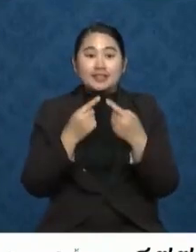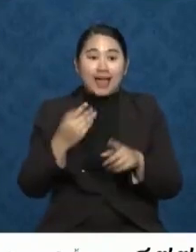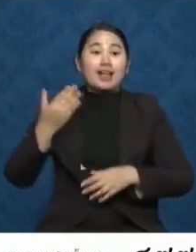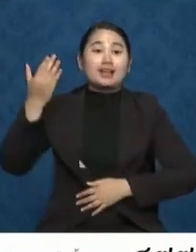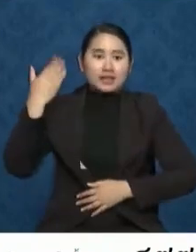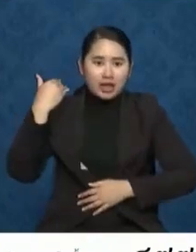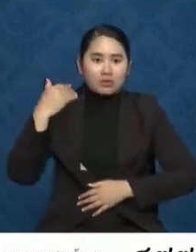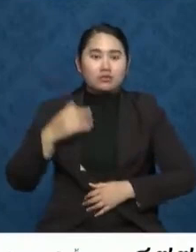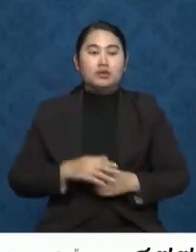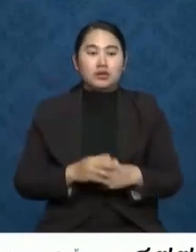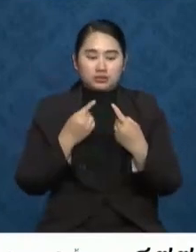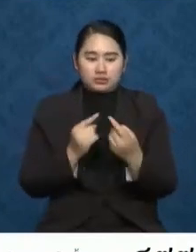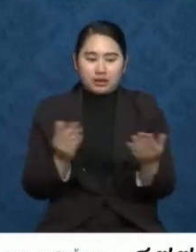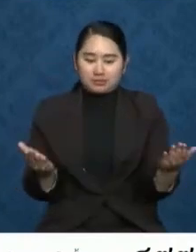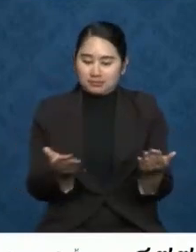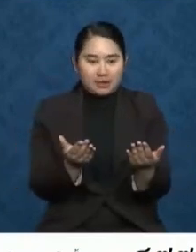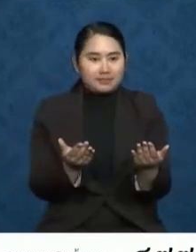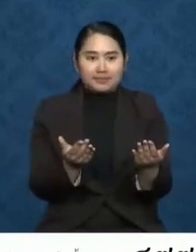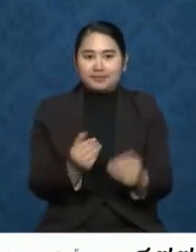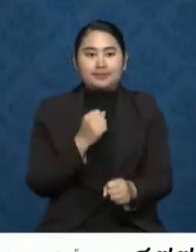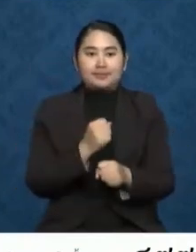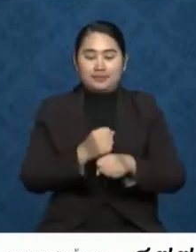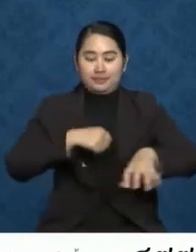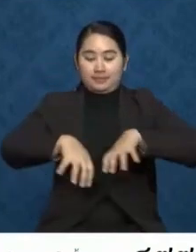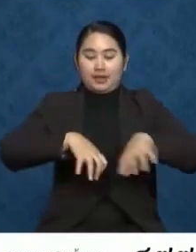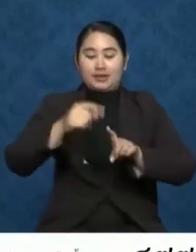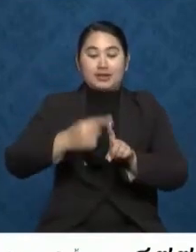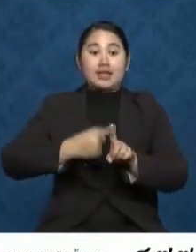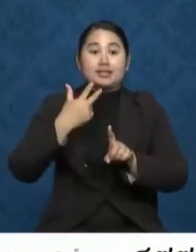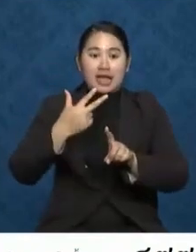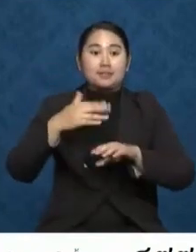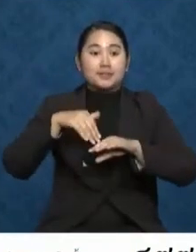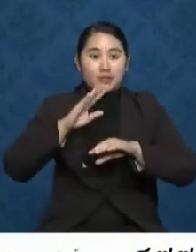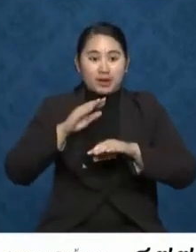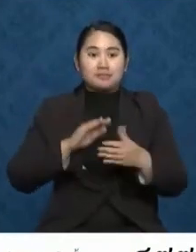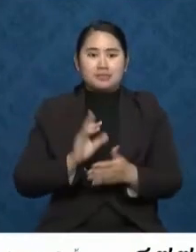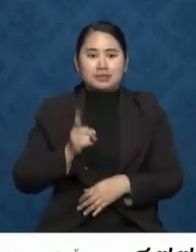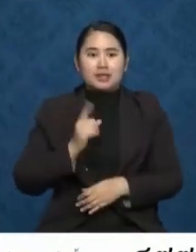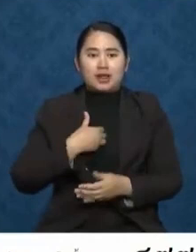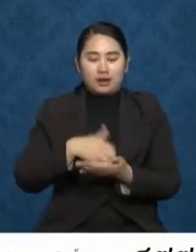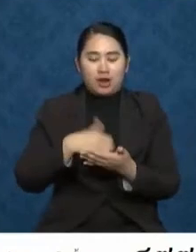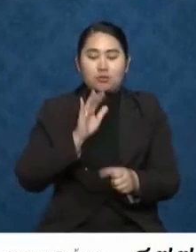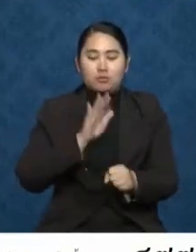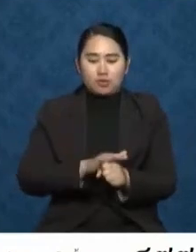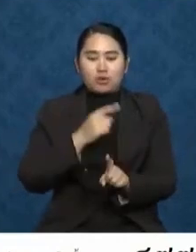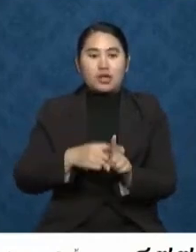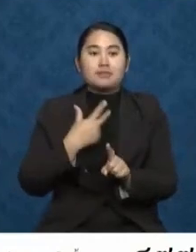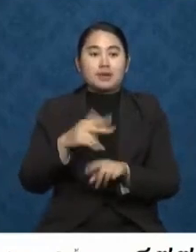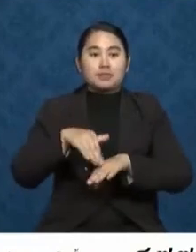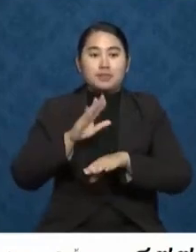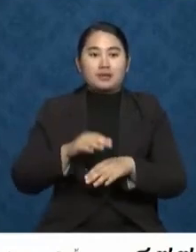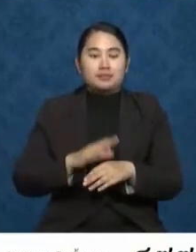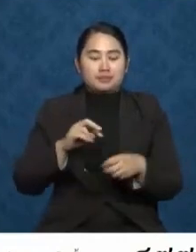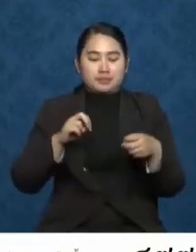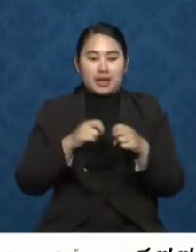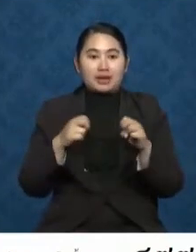อนหน้านี้บ้างแต่เวลา3เดือนครับที่ท่านเข้ามาบริหารประเทศอาจจะมากพอจริงๆมากพอนะครับที่จะทำให้รัฐบาลชุดนี้แก้ไขสาระ